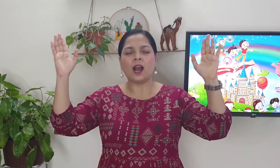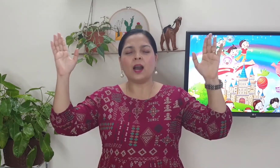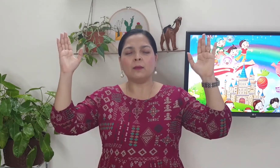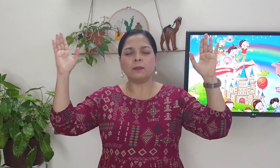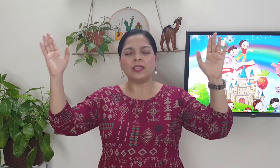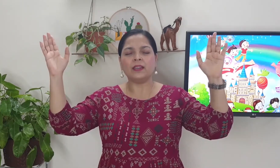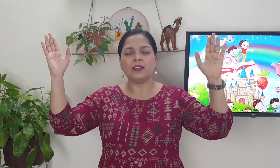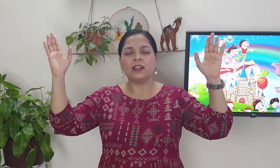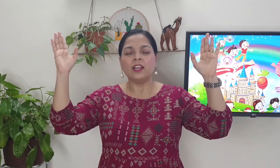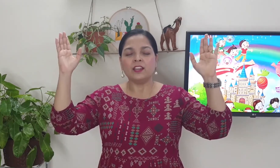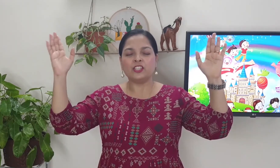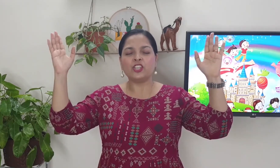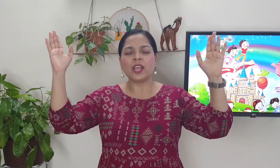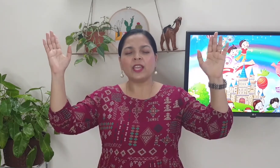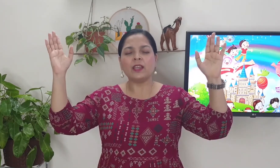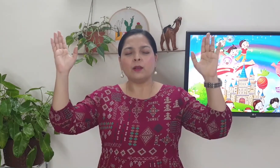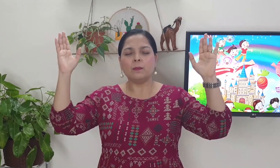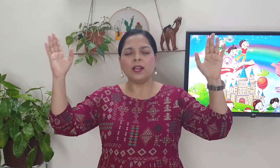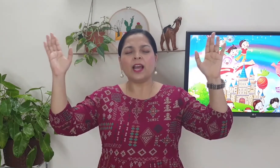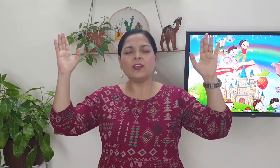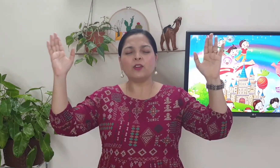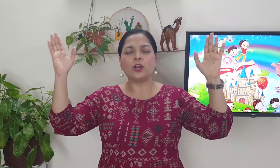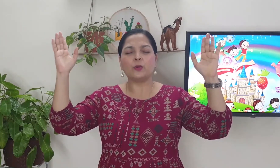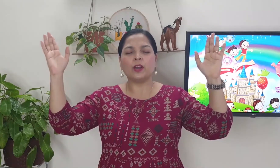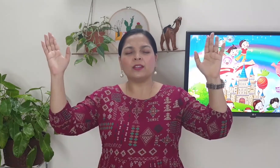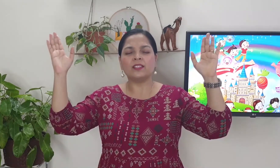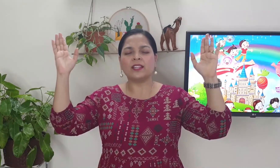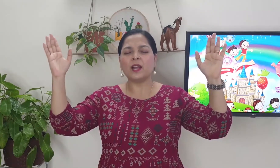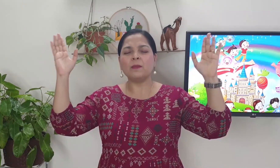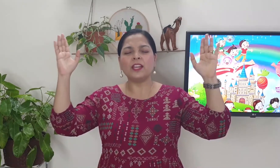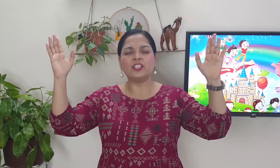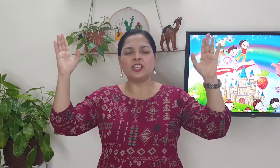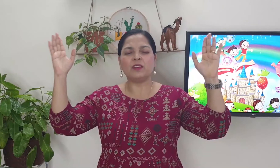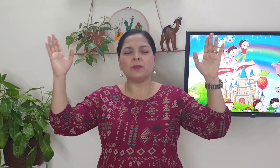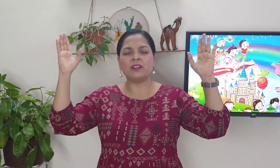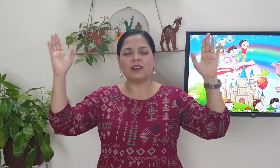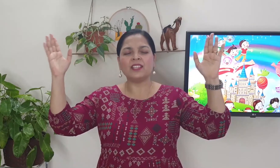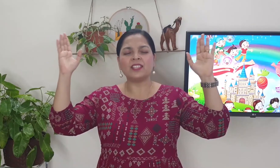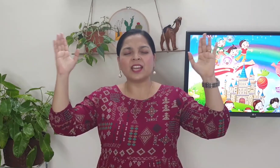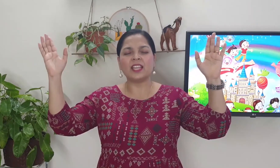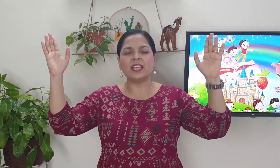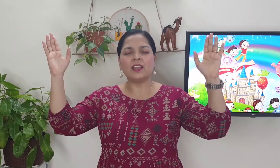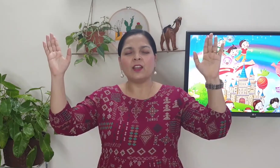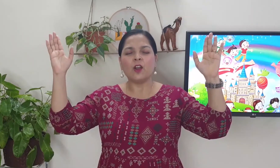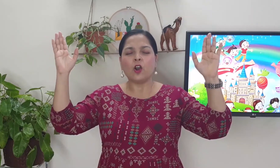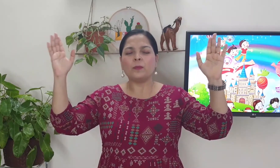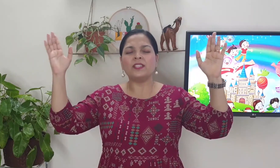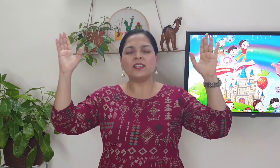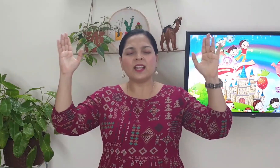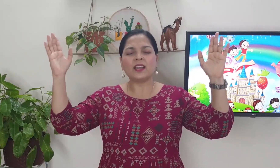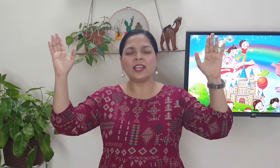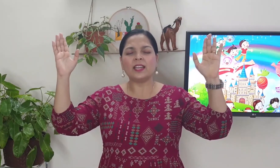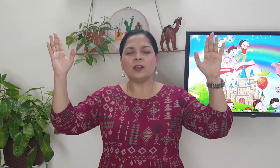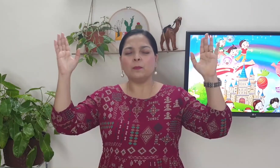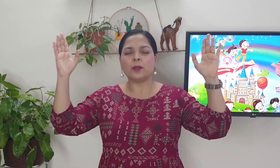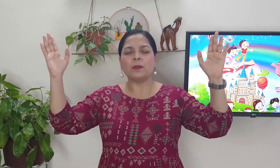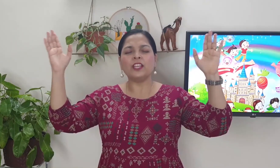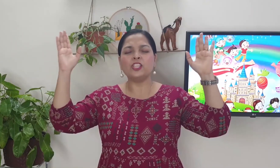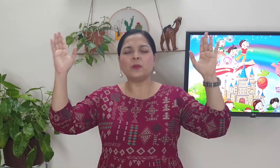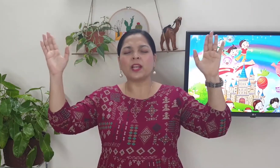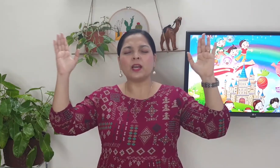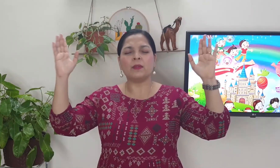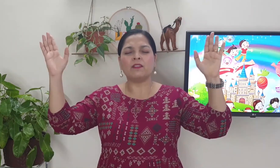नावात आमेन. निश्चय भलाई आणि करुणा सदैव माझ्या जीवनामध्ये असे निवास करेल आणि मी